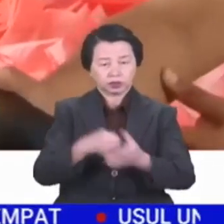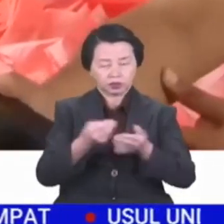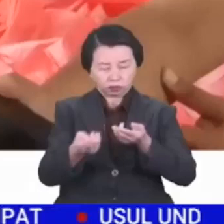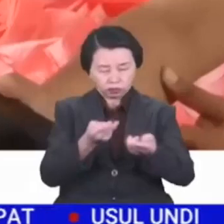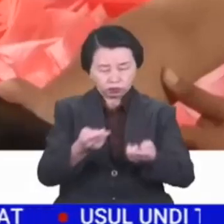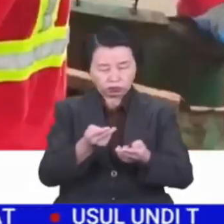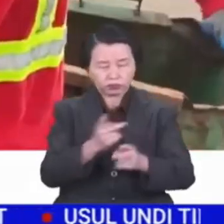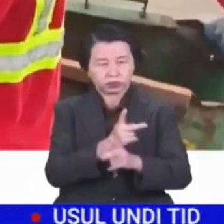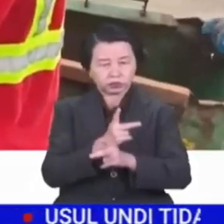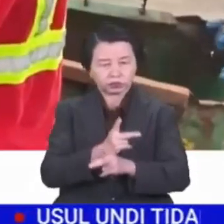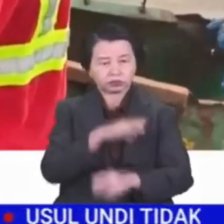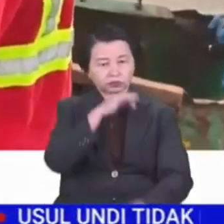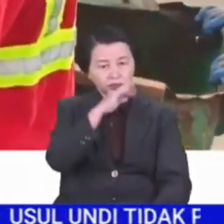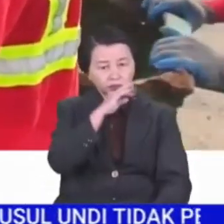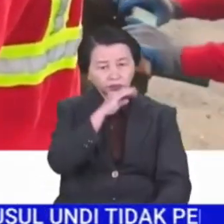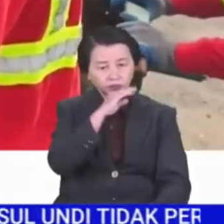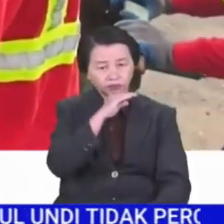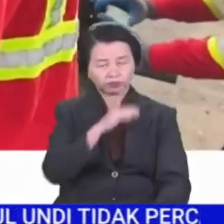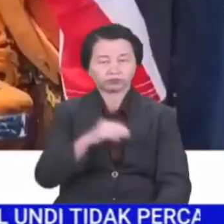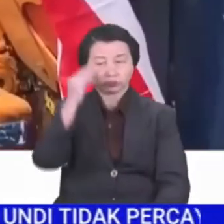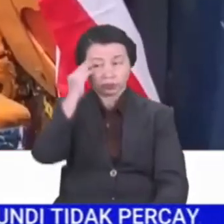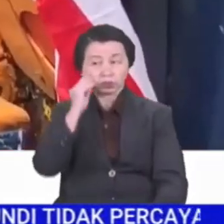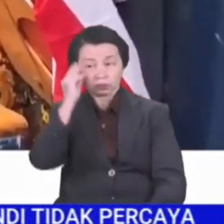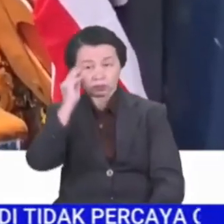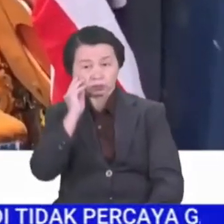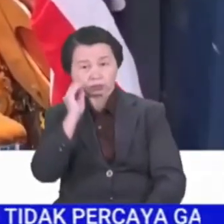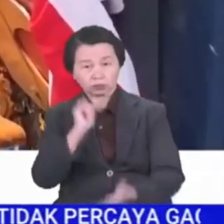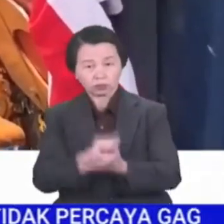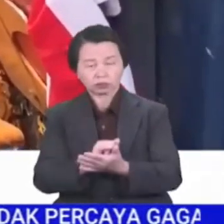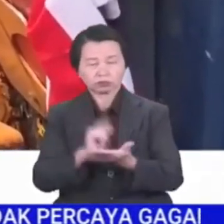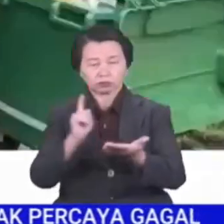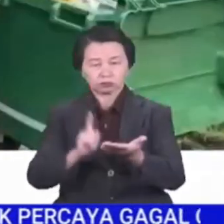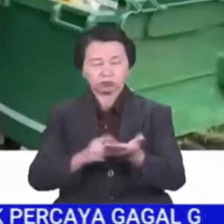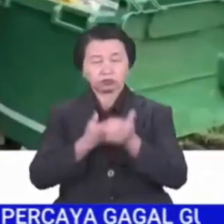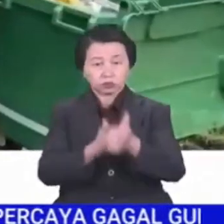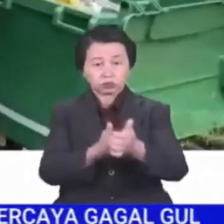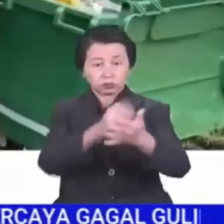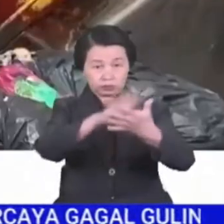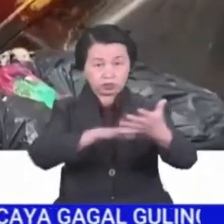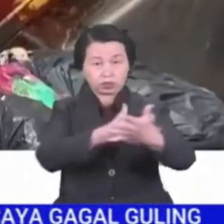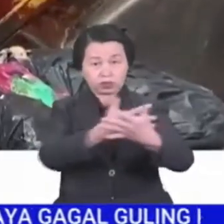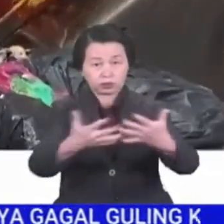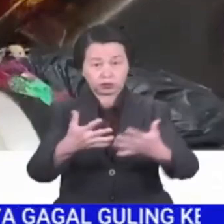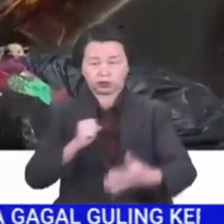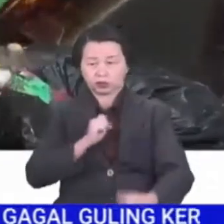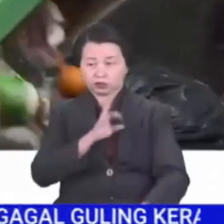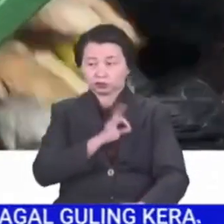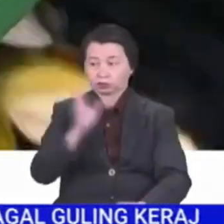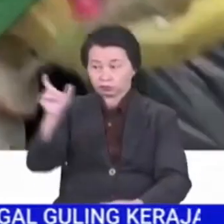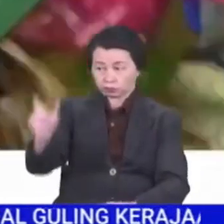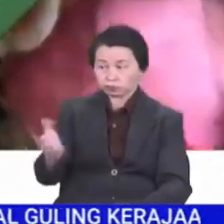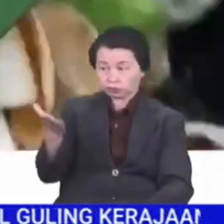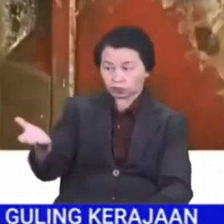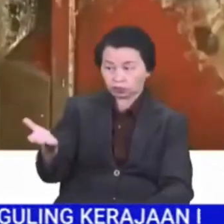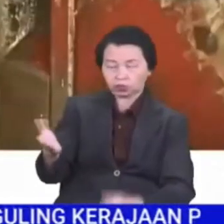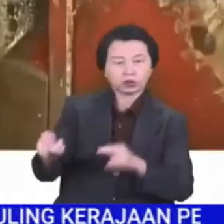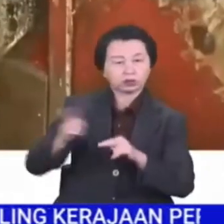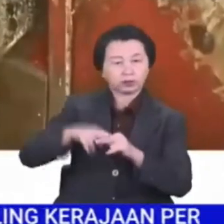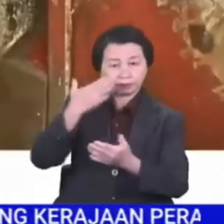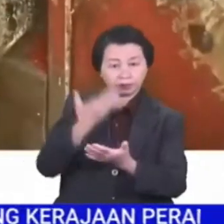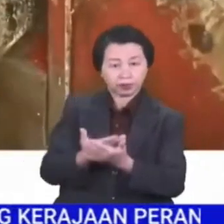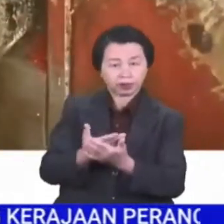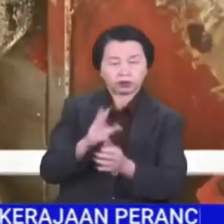pengurusan sampah. Berbekalkan pengalaman dilalui, kekerapan jadual kutipan sampah dan kaki tangan kutipan sampah juga ditambah